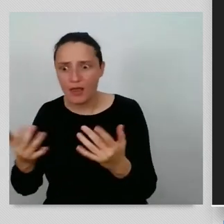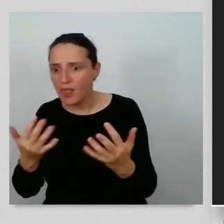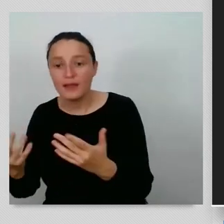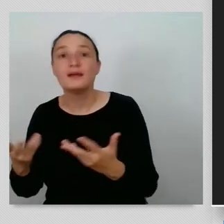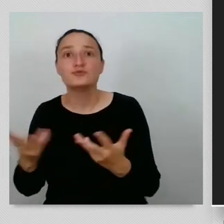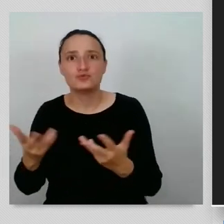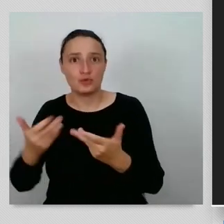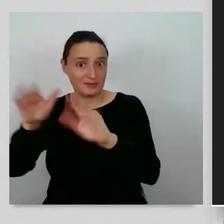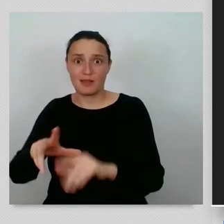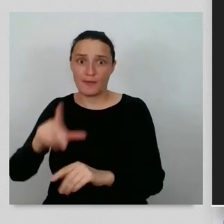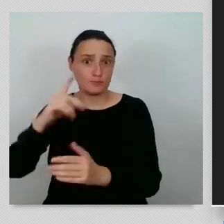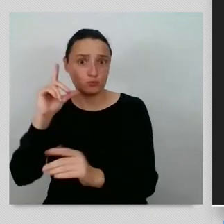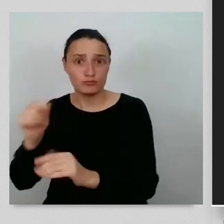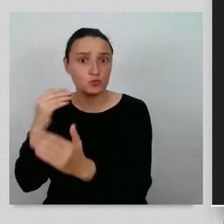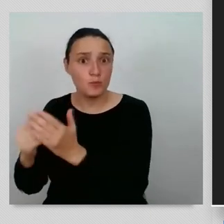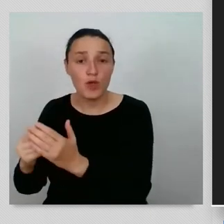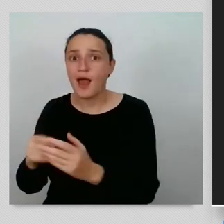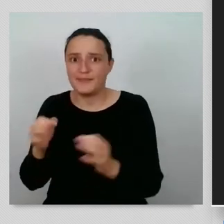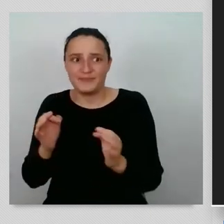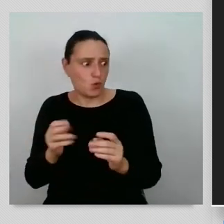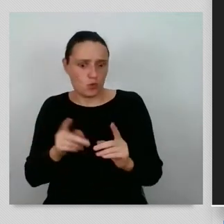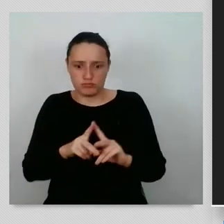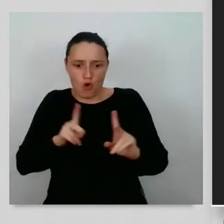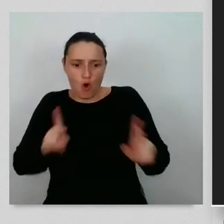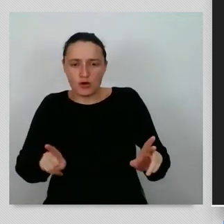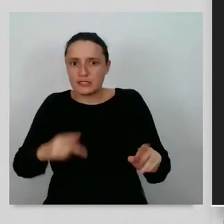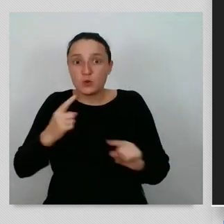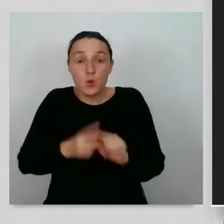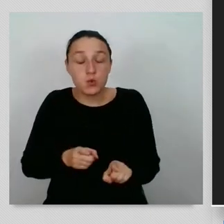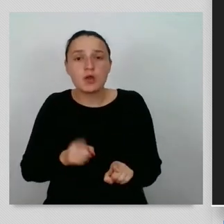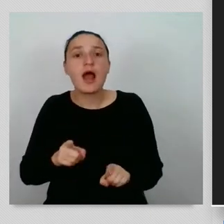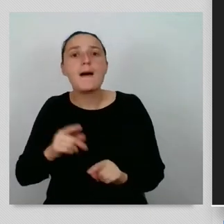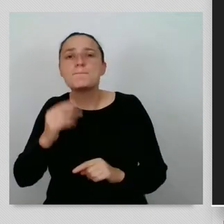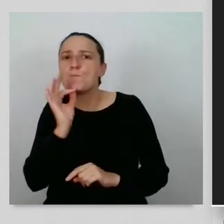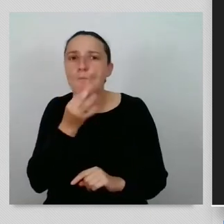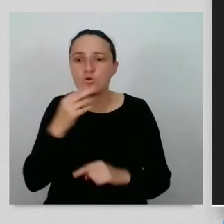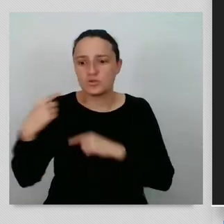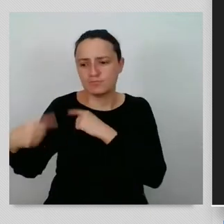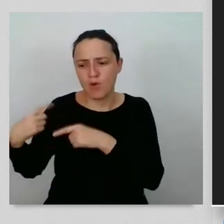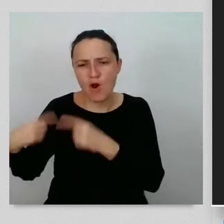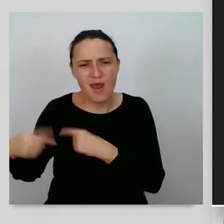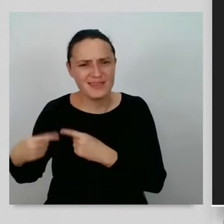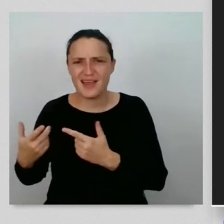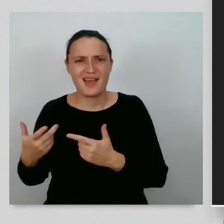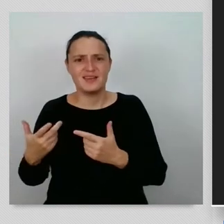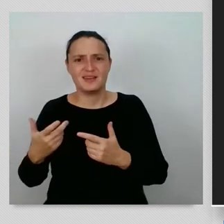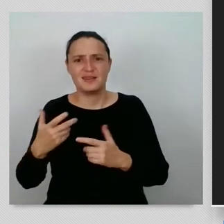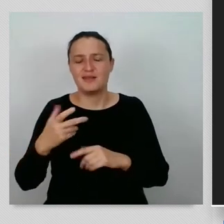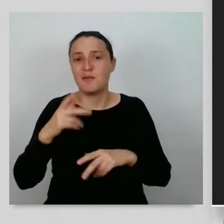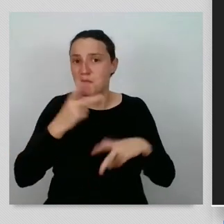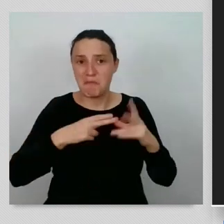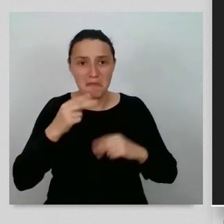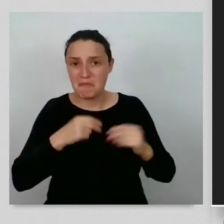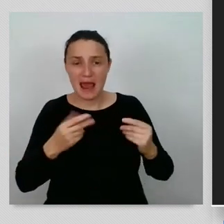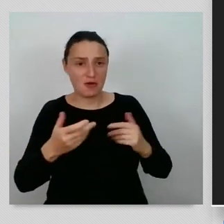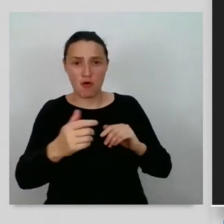dom. Dzisiaj nagle, w stosunkowo krótkim okresie, dla młodego pokolenia model, w którym butelka ta sama dostarczana jest pod